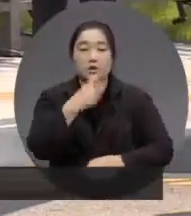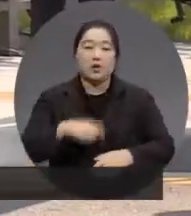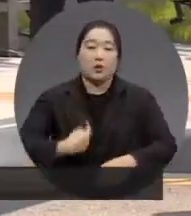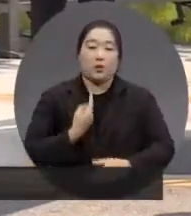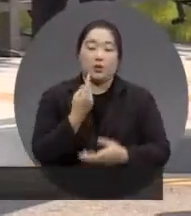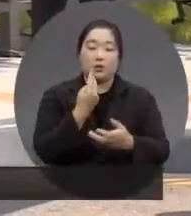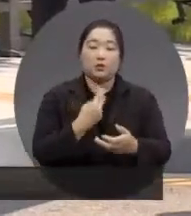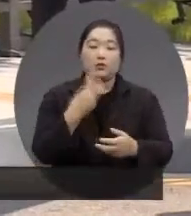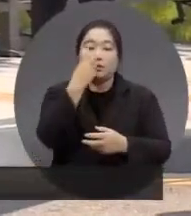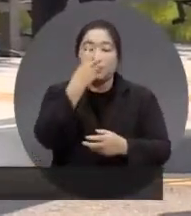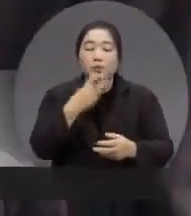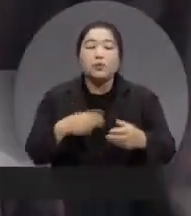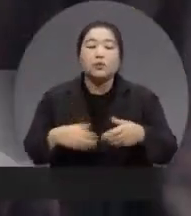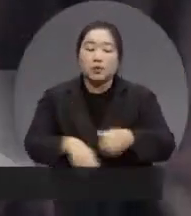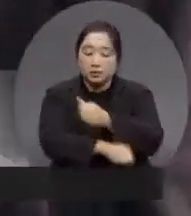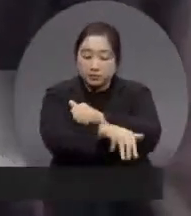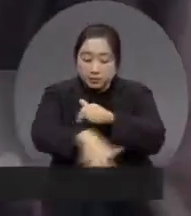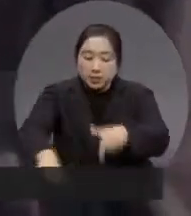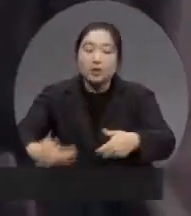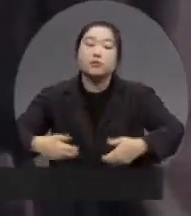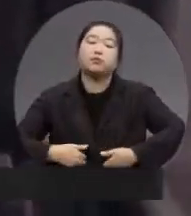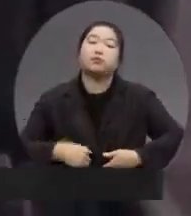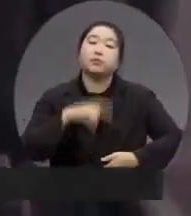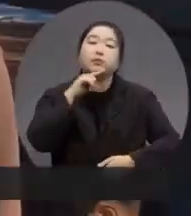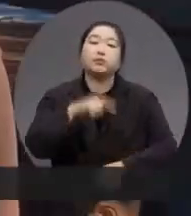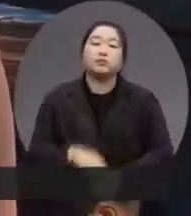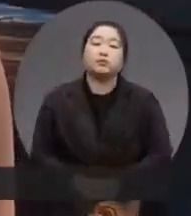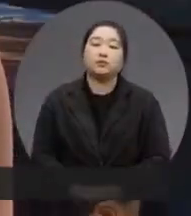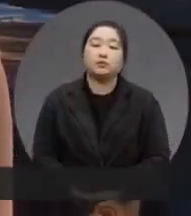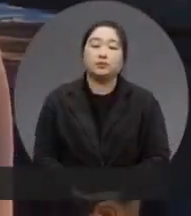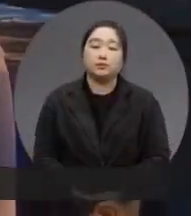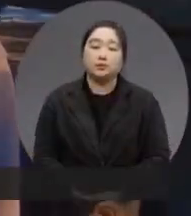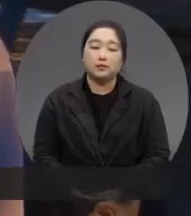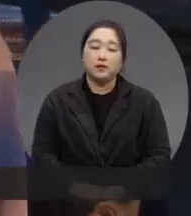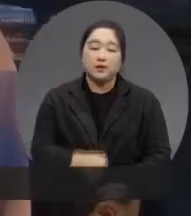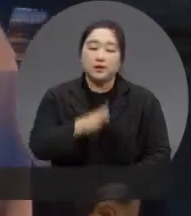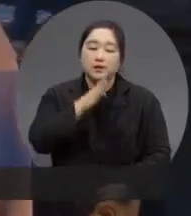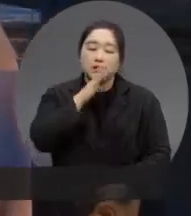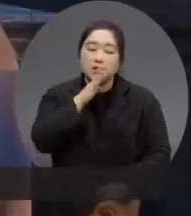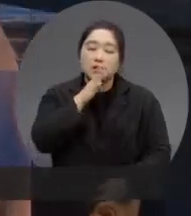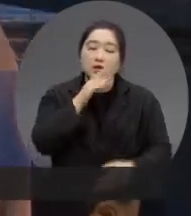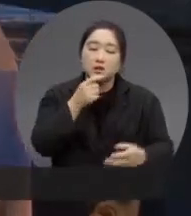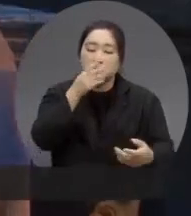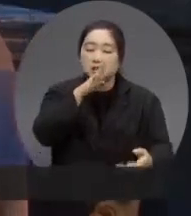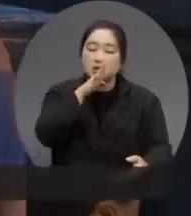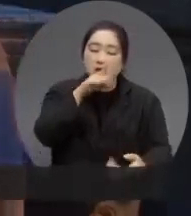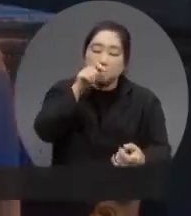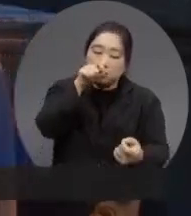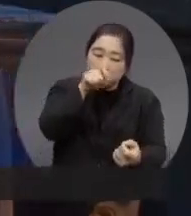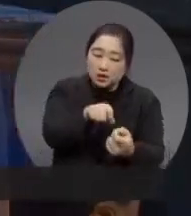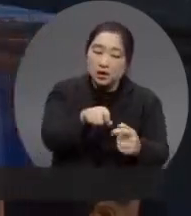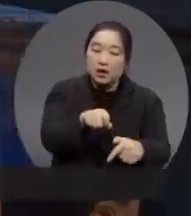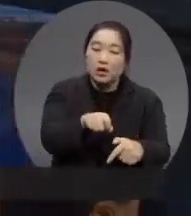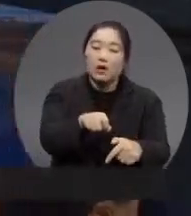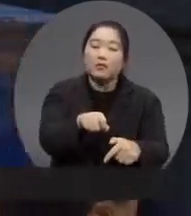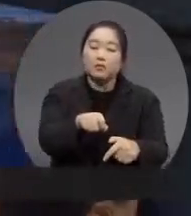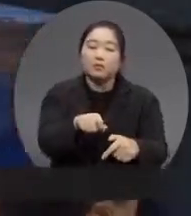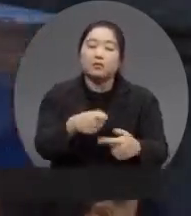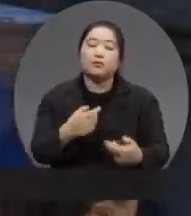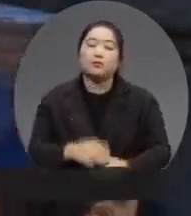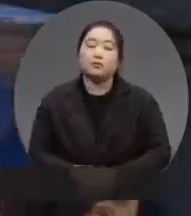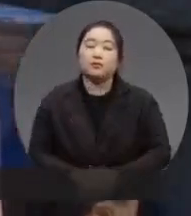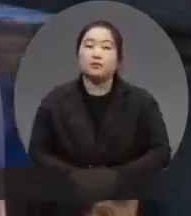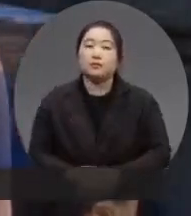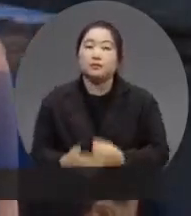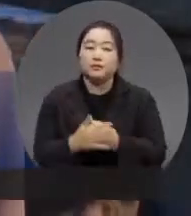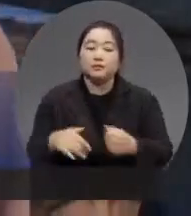독립적인 조사기구의 필요성도 제기됐습니다. 실체적 진실에 훨씬 더 접근을 할 수 있겠다라는 판단이 들었습니다.